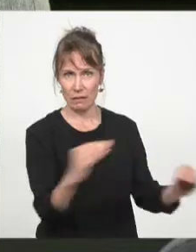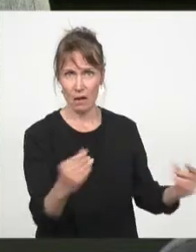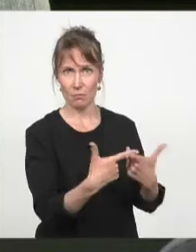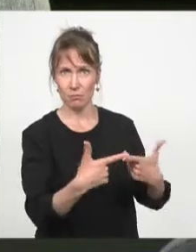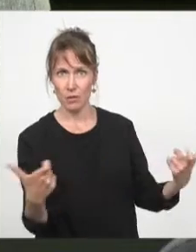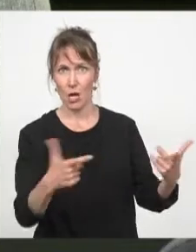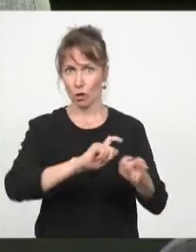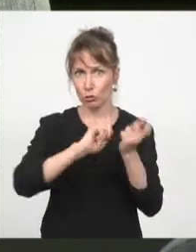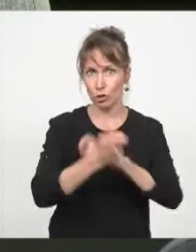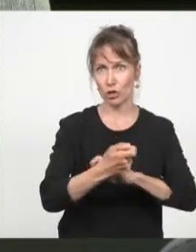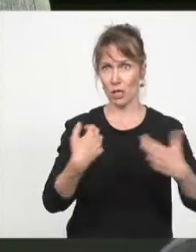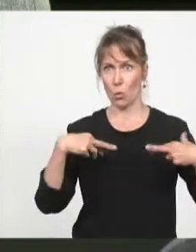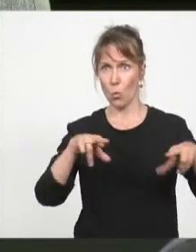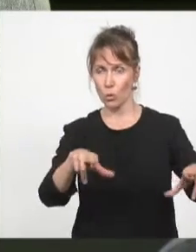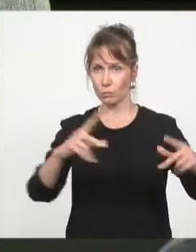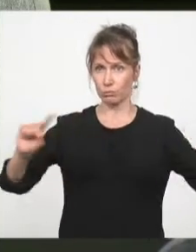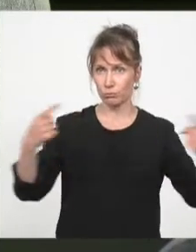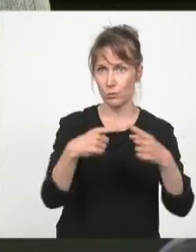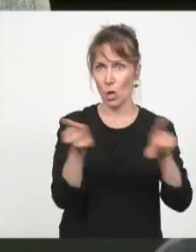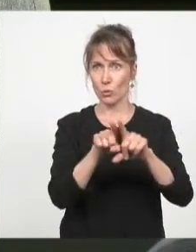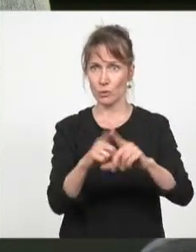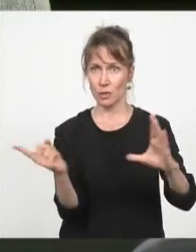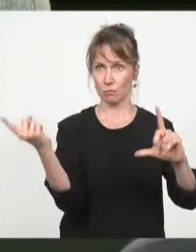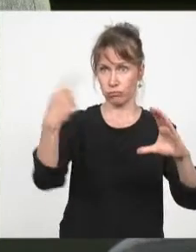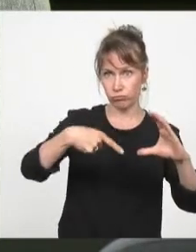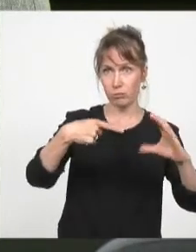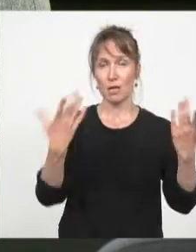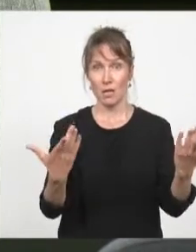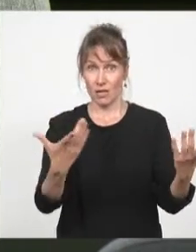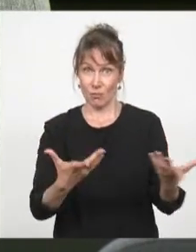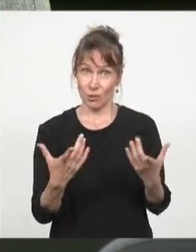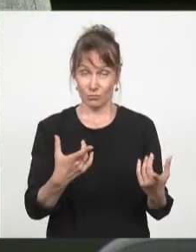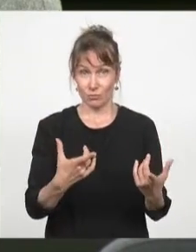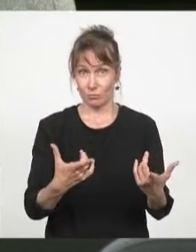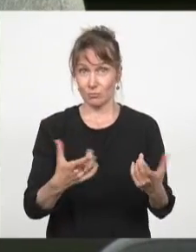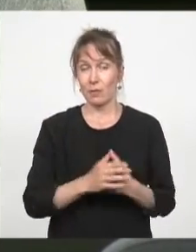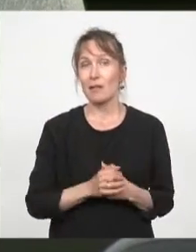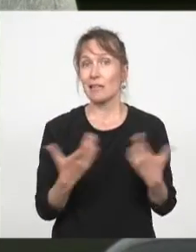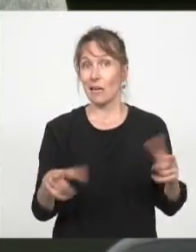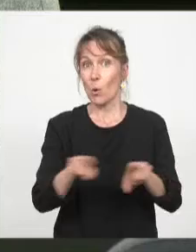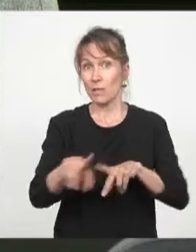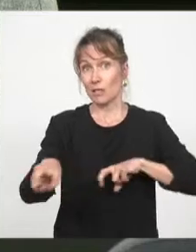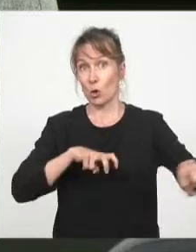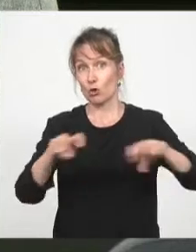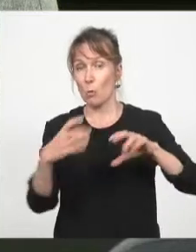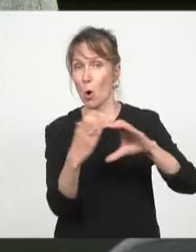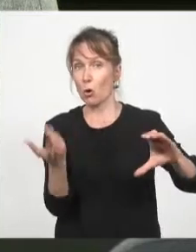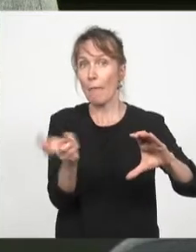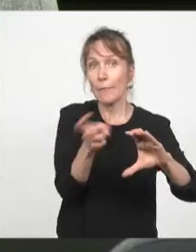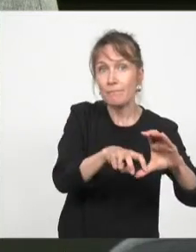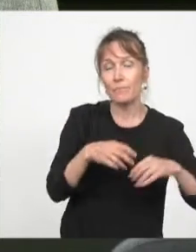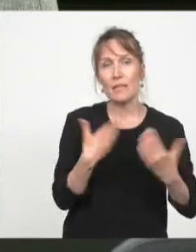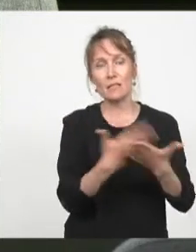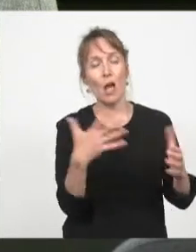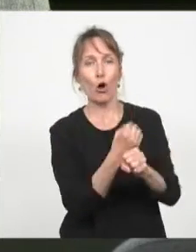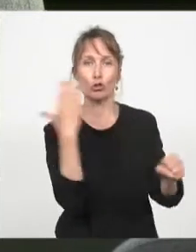plans de circulation, permettre le report modal au profit de modes doux et actifs et des transports en commun. C'est un enjeu de santé